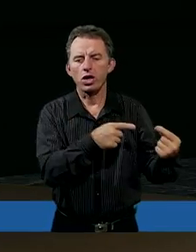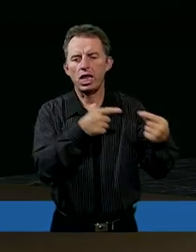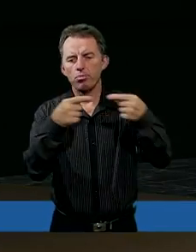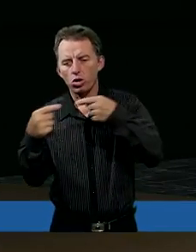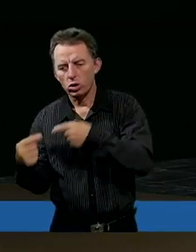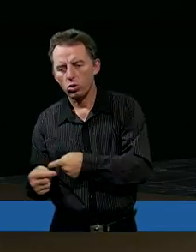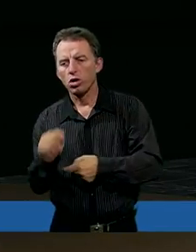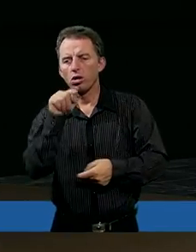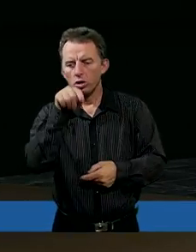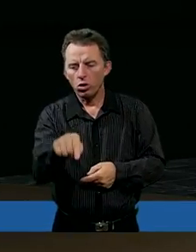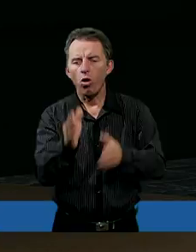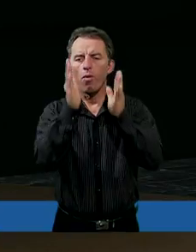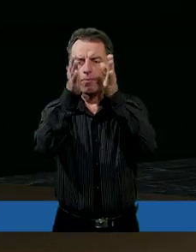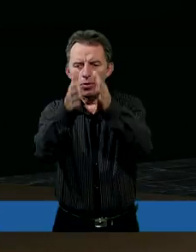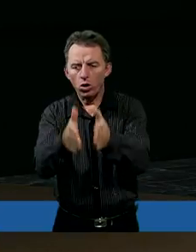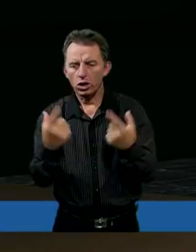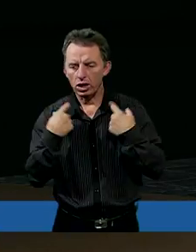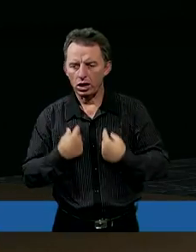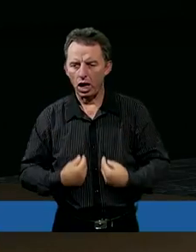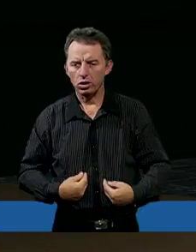postacią. Ja sobie